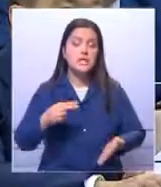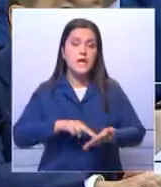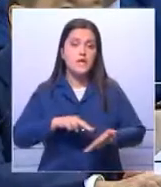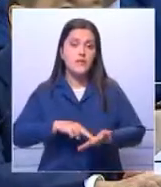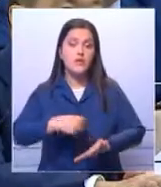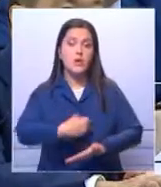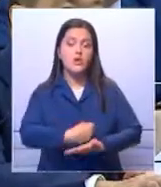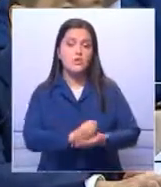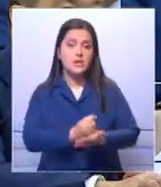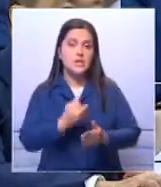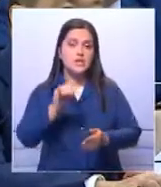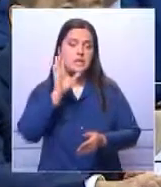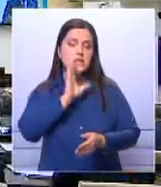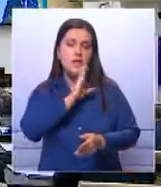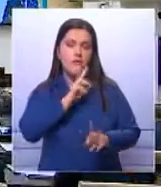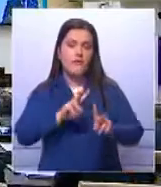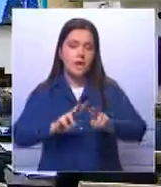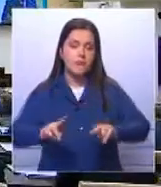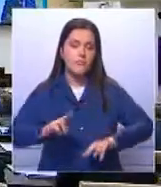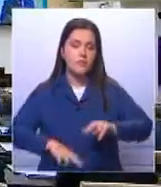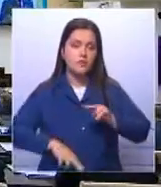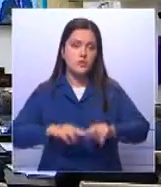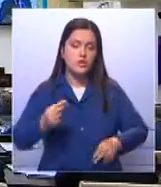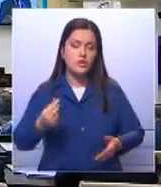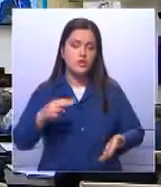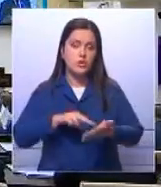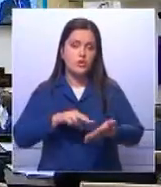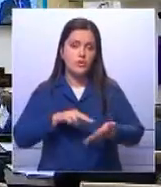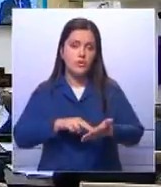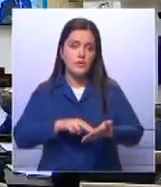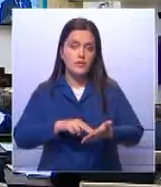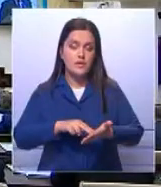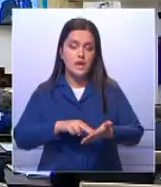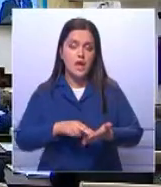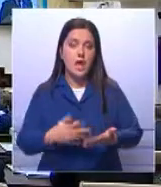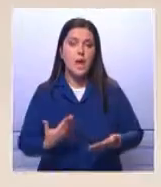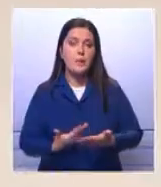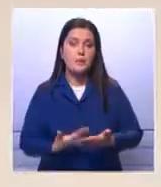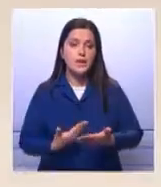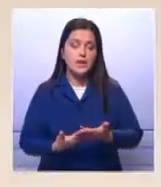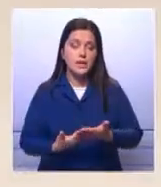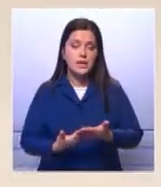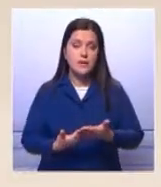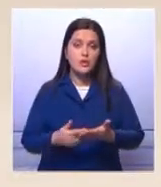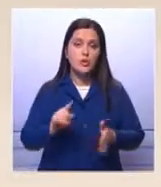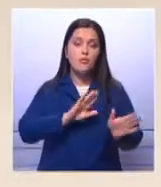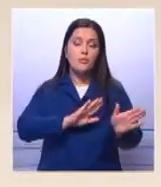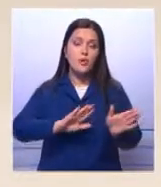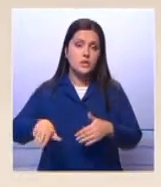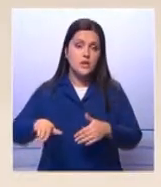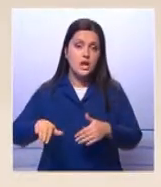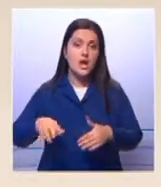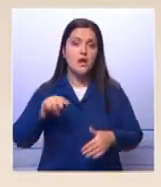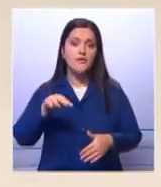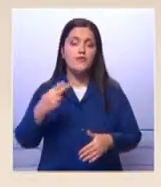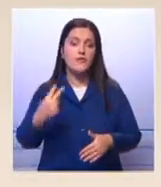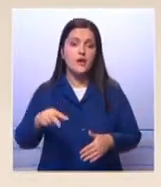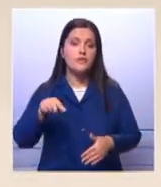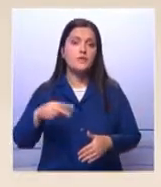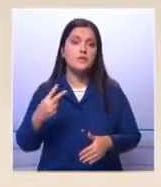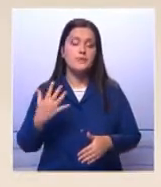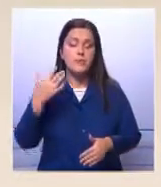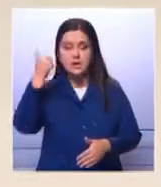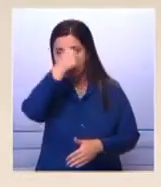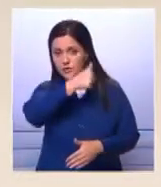утверждены, позволяли и на севере, в принципе, построить. Это не совсем эффективно. Предполагаем, что именно после 2020-2025 года